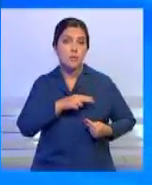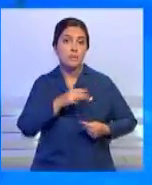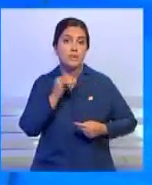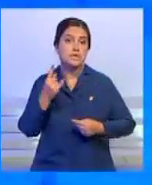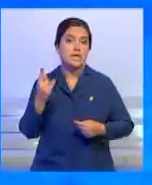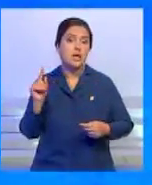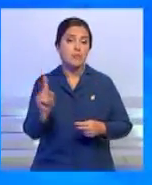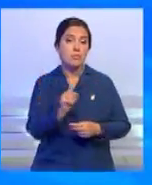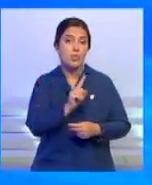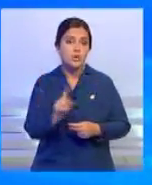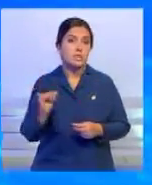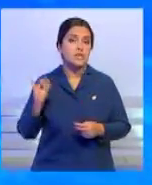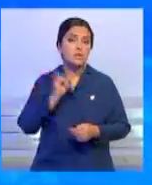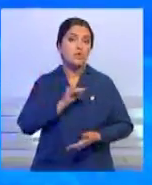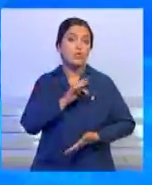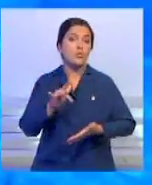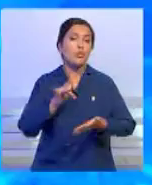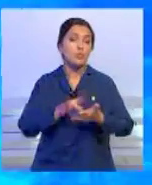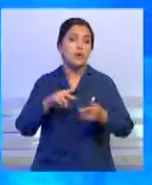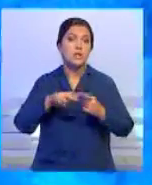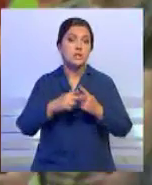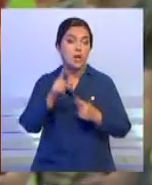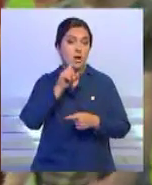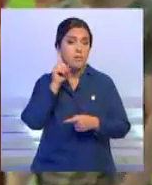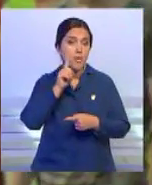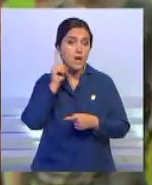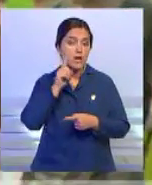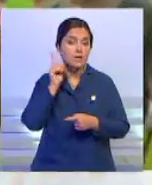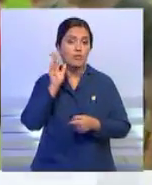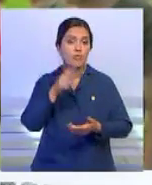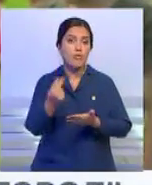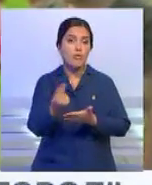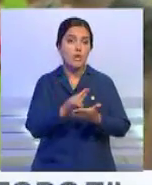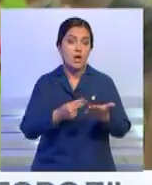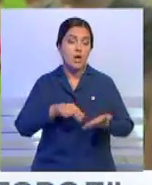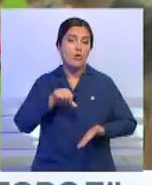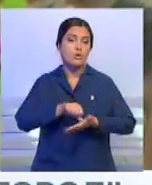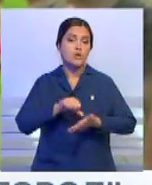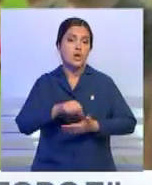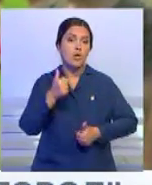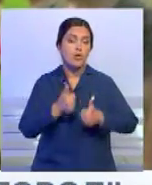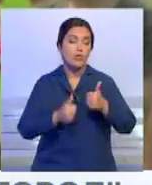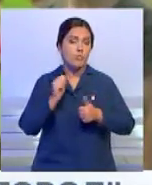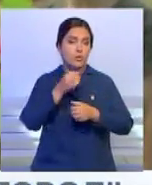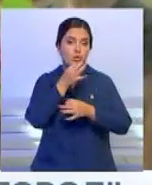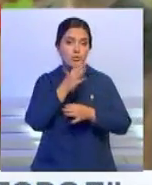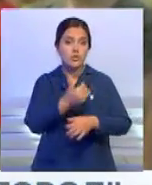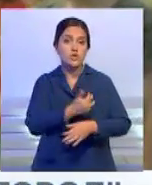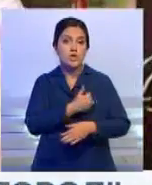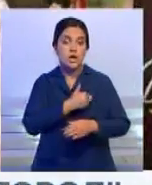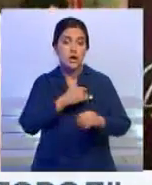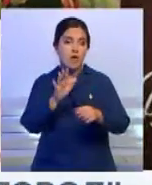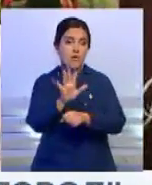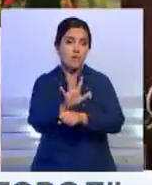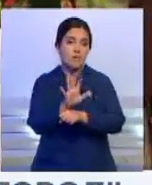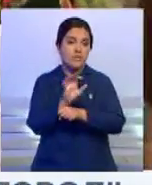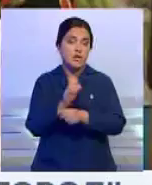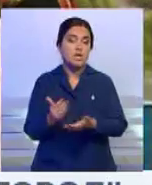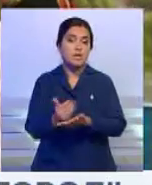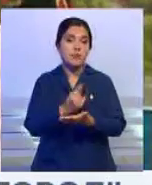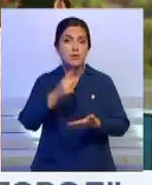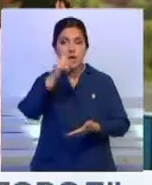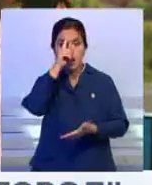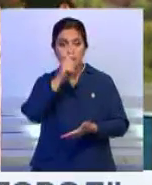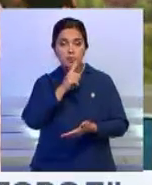фондов музея истории города, часть работы молодых талантов. Стать участником конкурса мог любой желающий. Фотографии собирали в